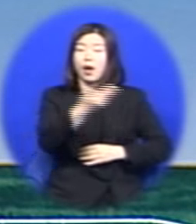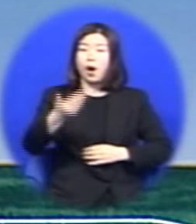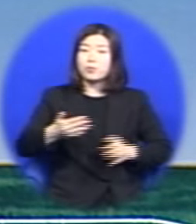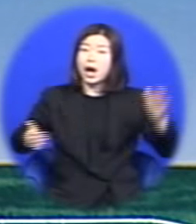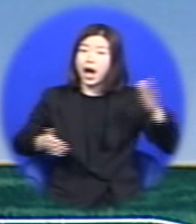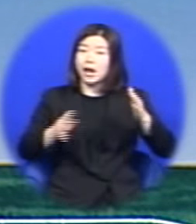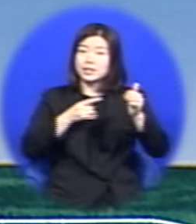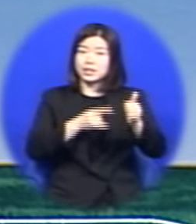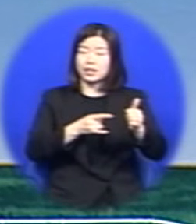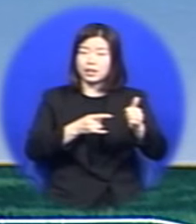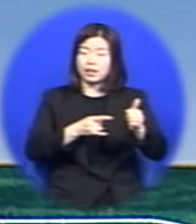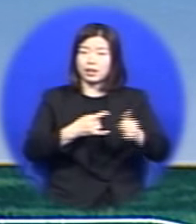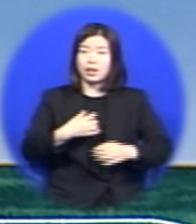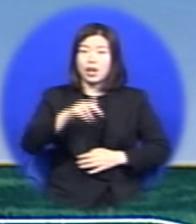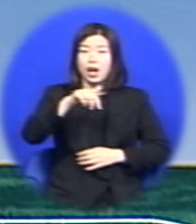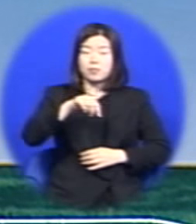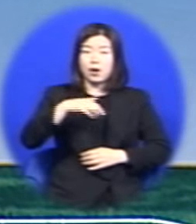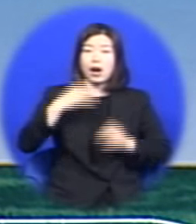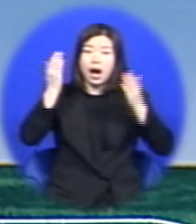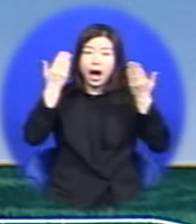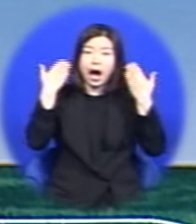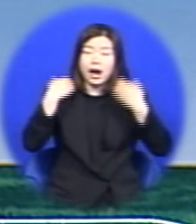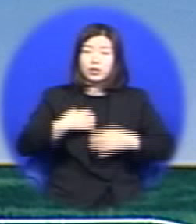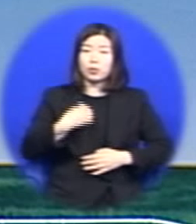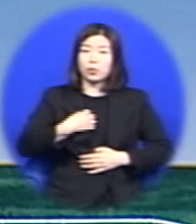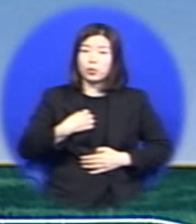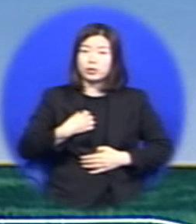학생들에게 교복을 입히는 이유는